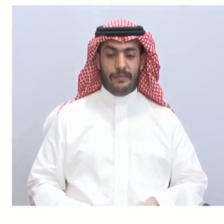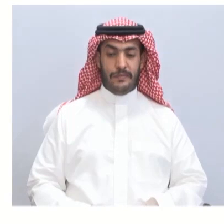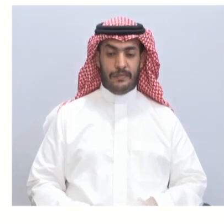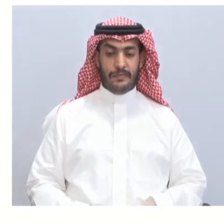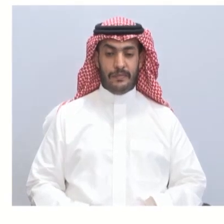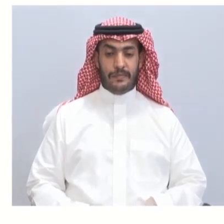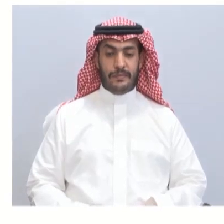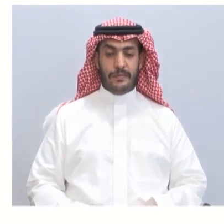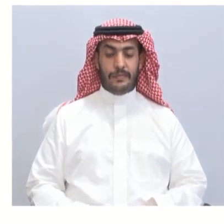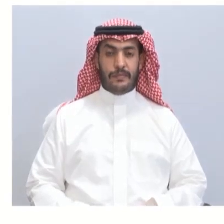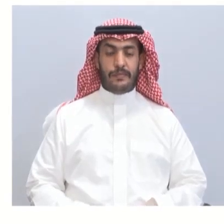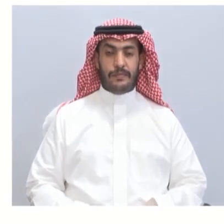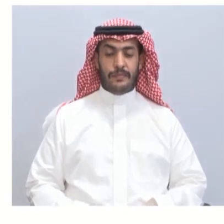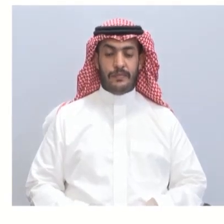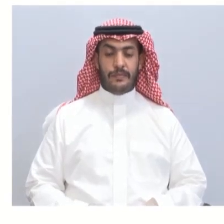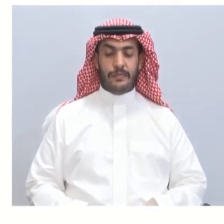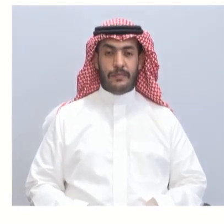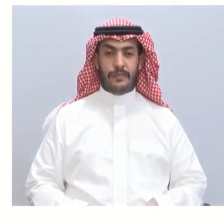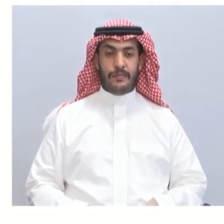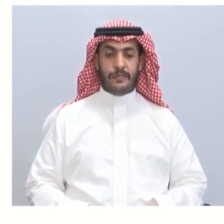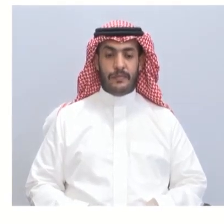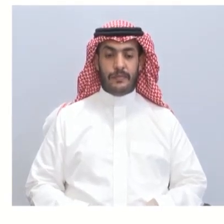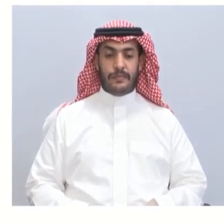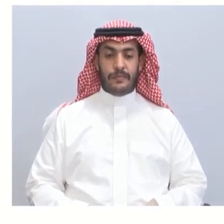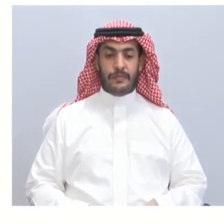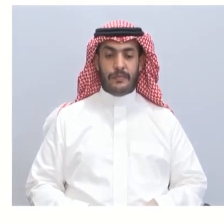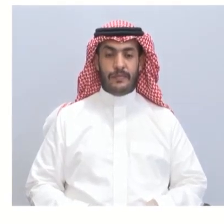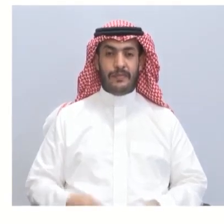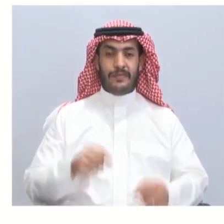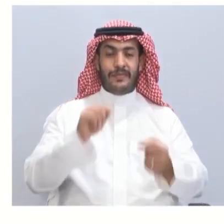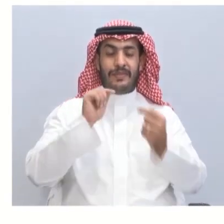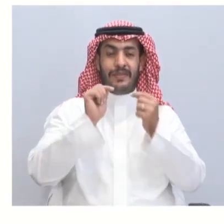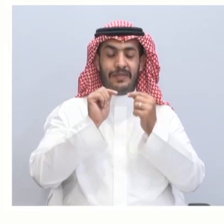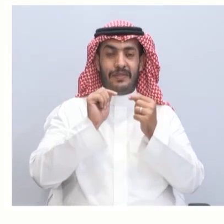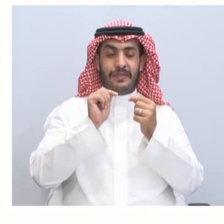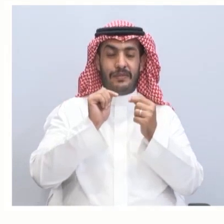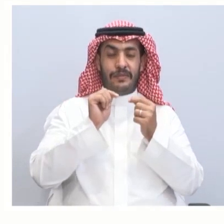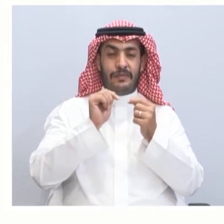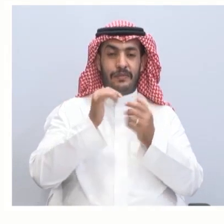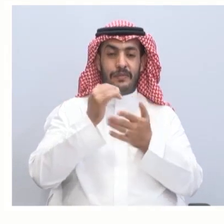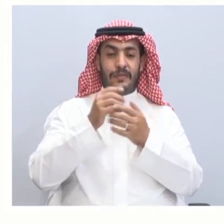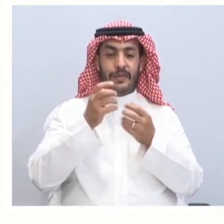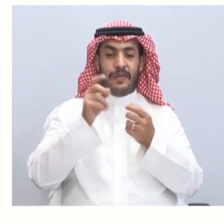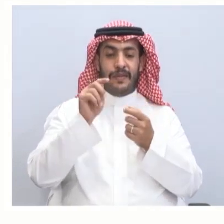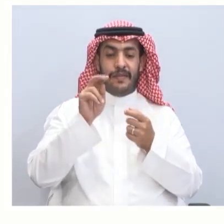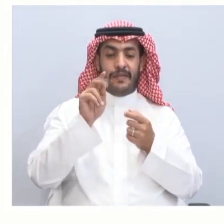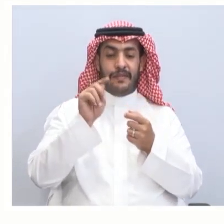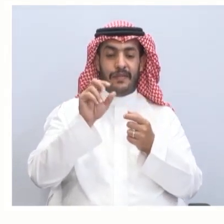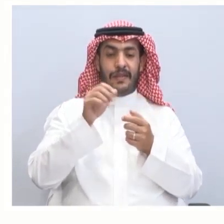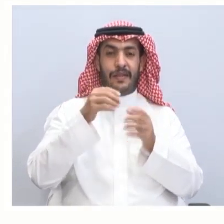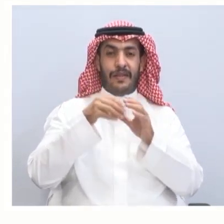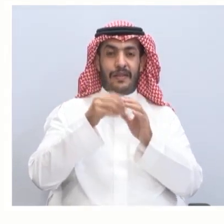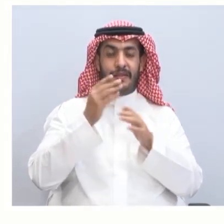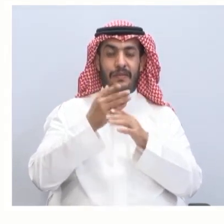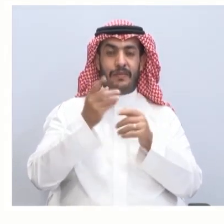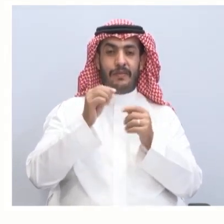لماذا احسنتم نتيجه للنزاعات والفتن الداخليه